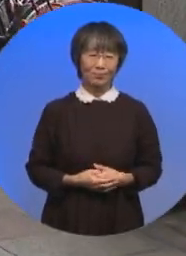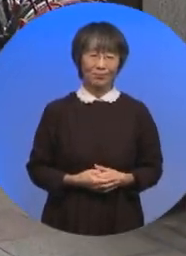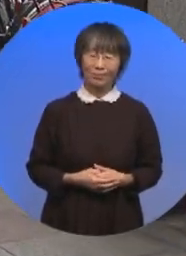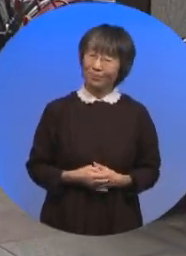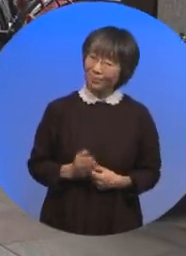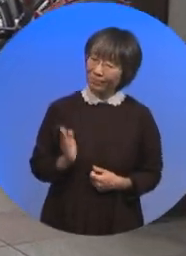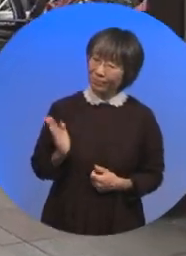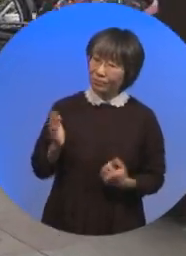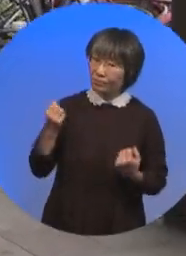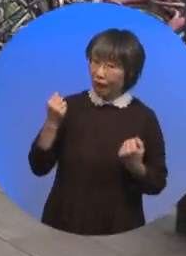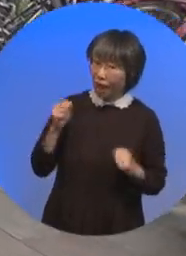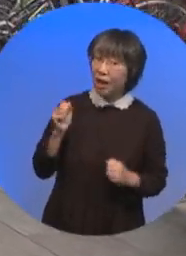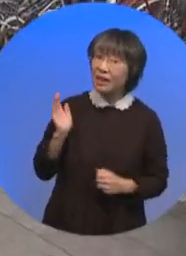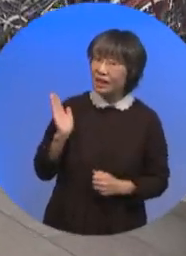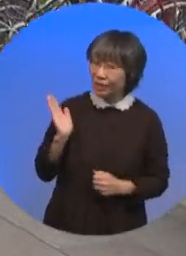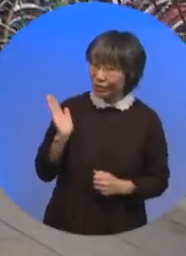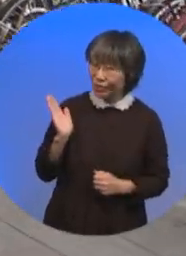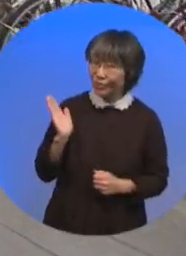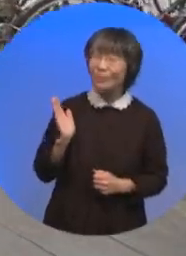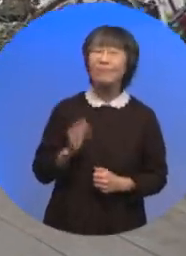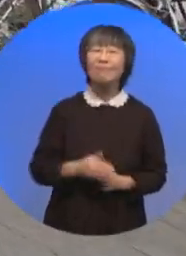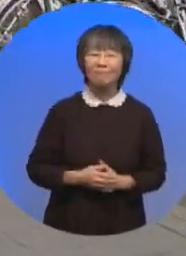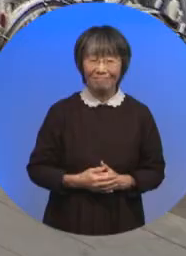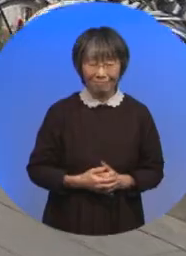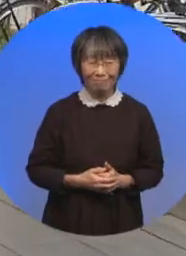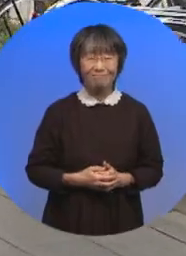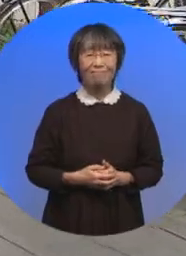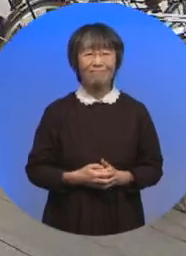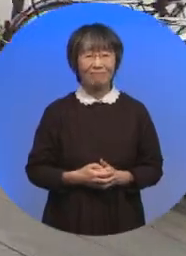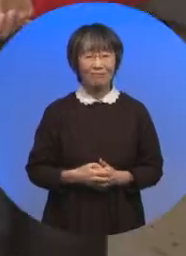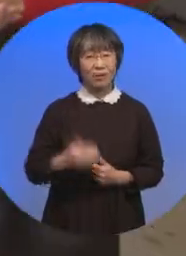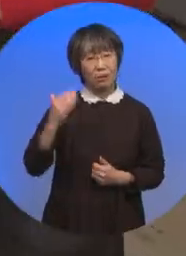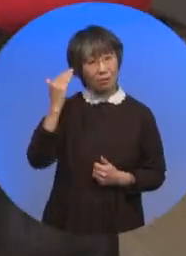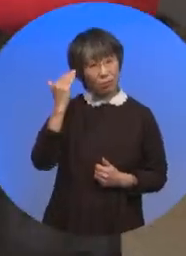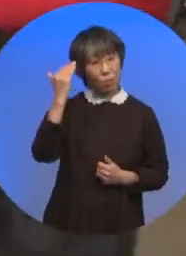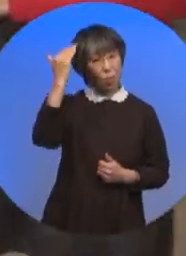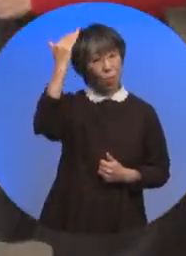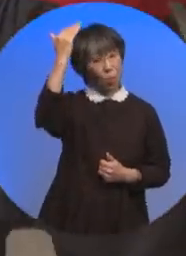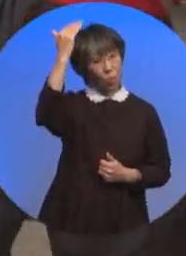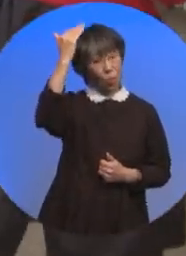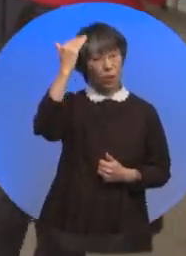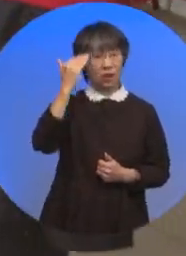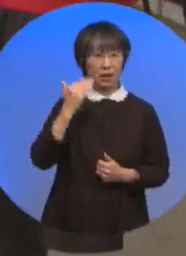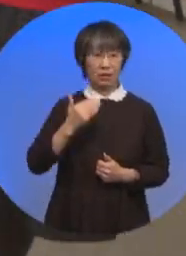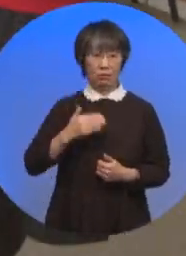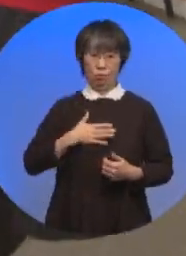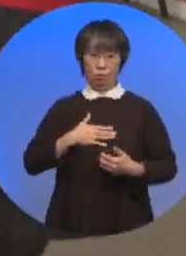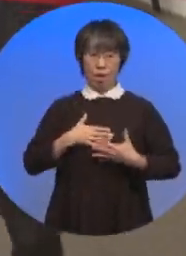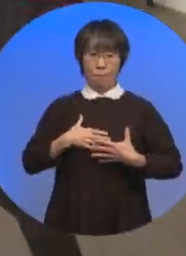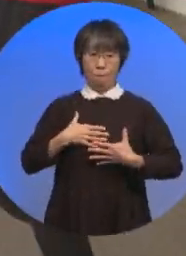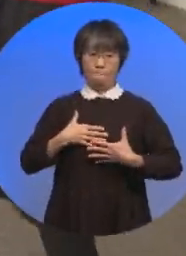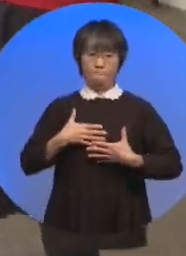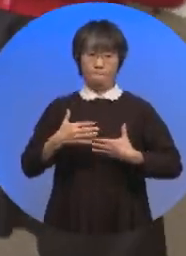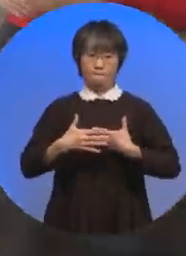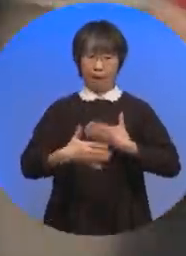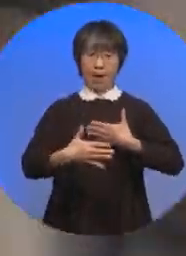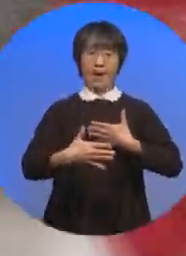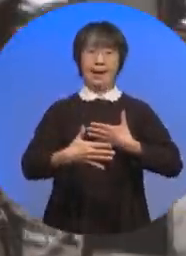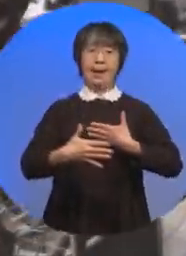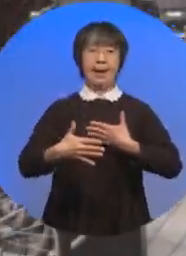で、元俳優やったよ。 あ、そうです、ちょっと。 あ、そうなんですね。 いやいや、でも声援もでかいし、うん、 ね、胸板も熱いですしね。 胸板は入れてん